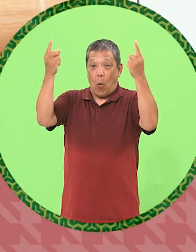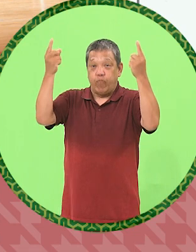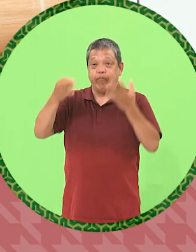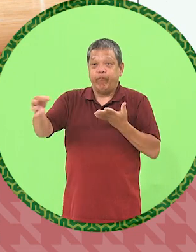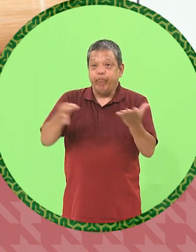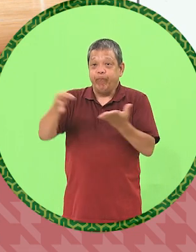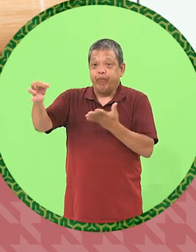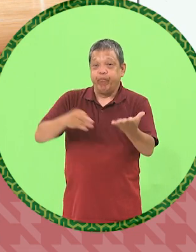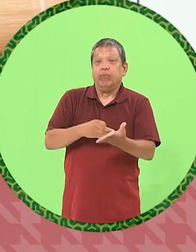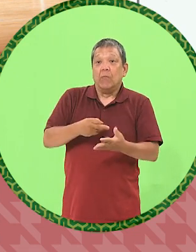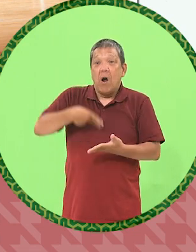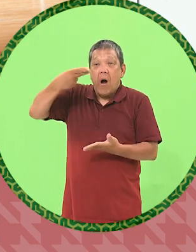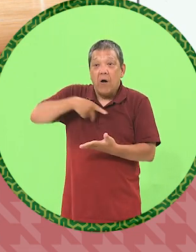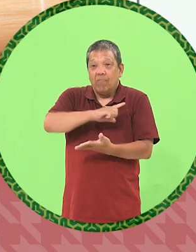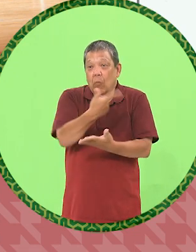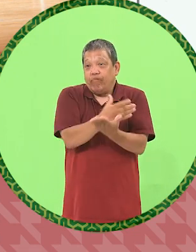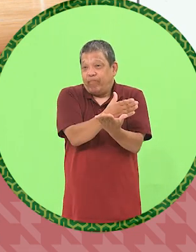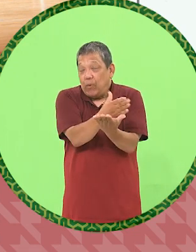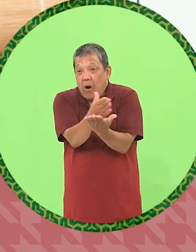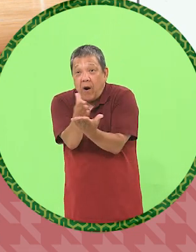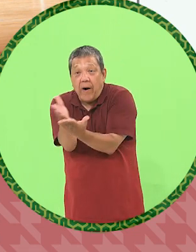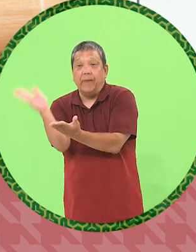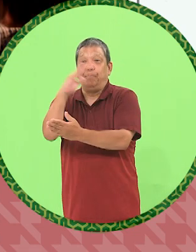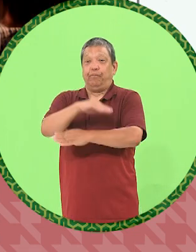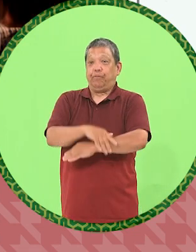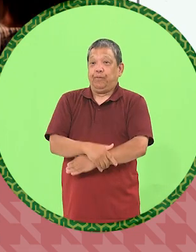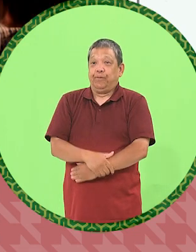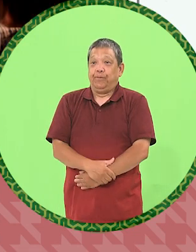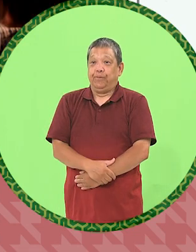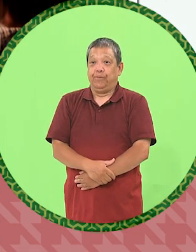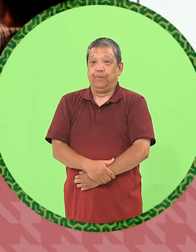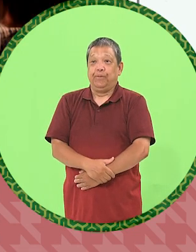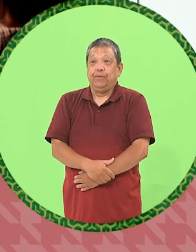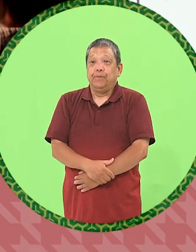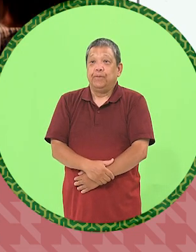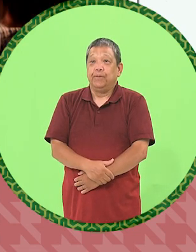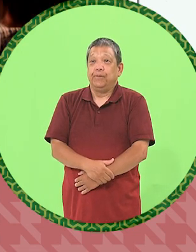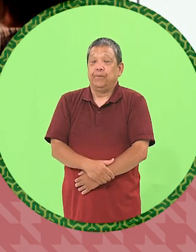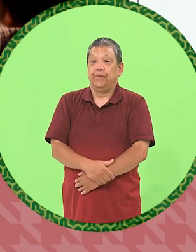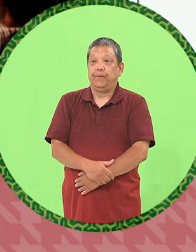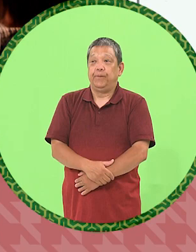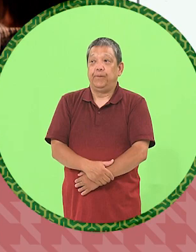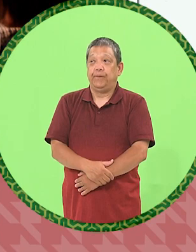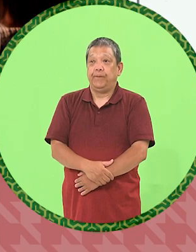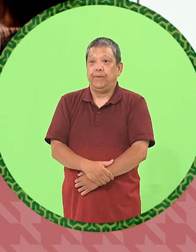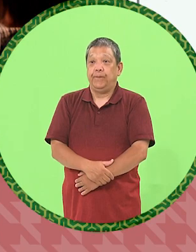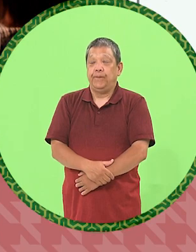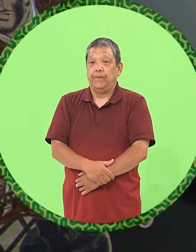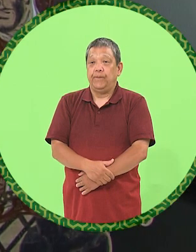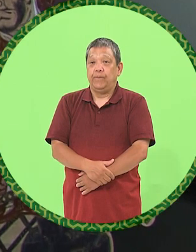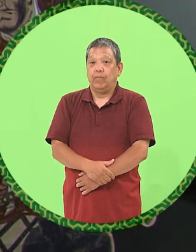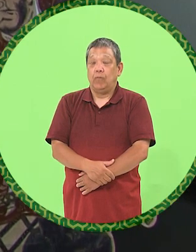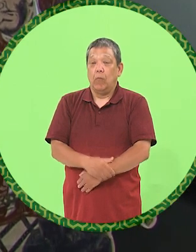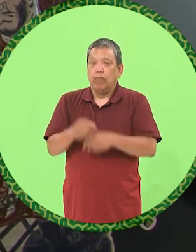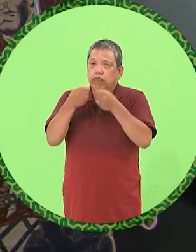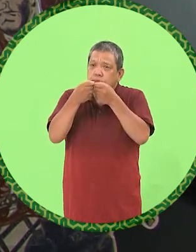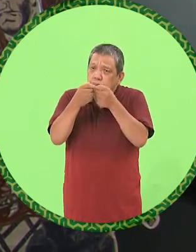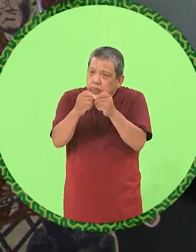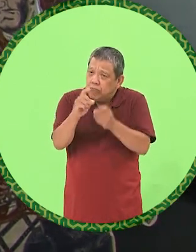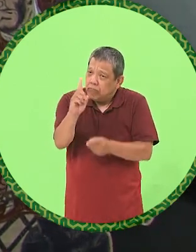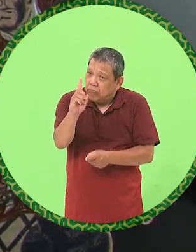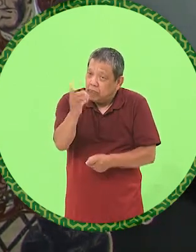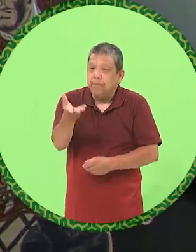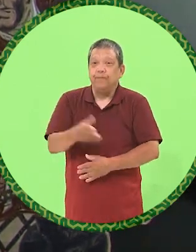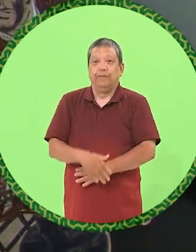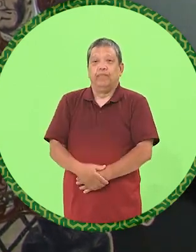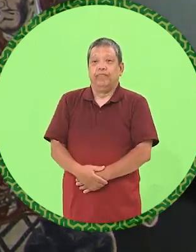い。ステージイベントや物販飲食コーナーなど盛りだくさんじゃ。 具体的にどんなイ